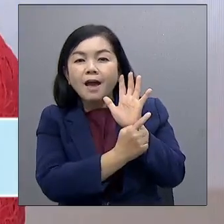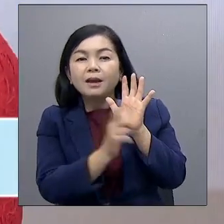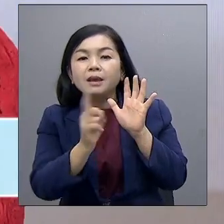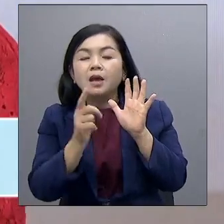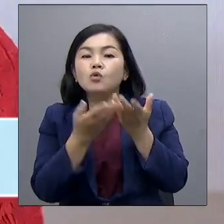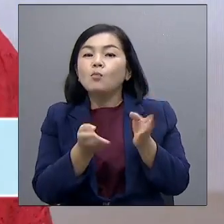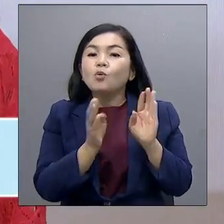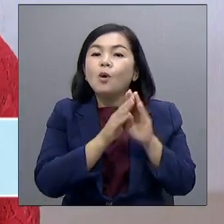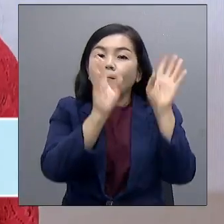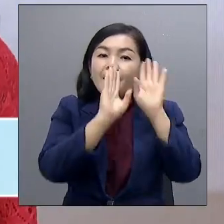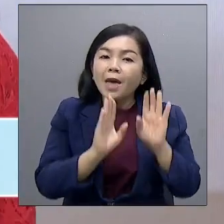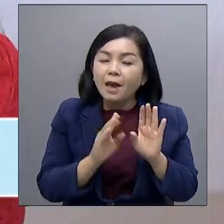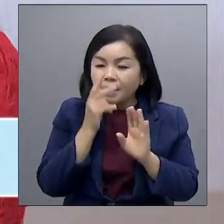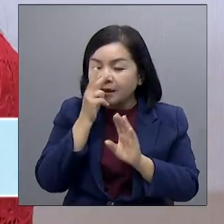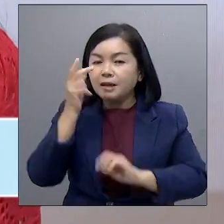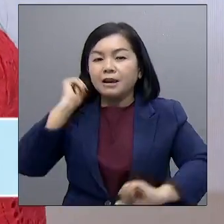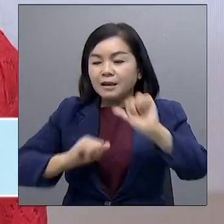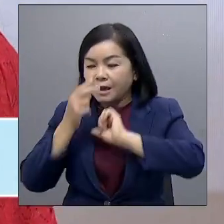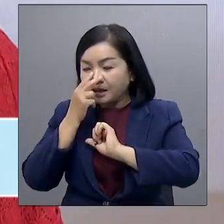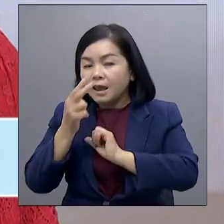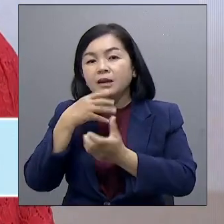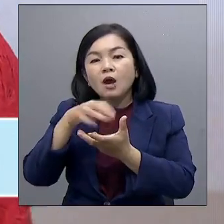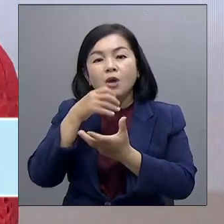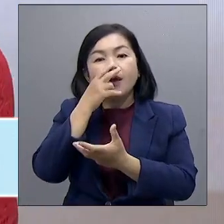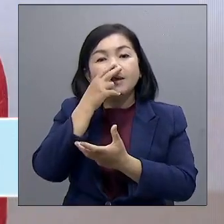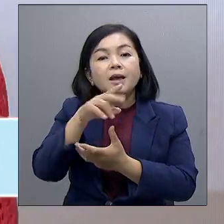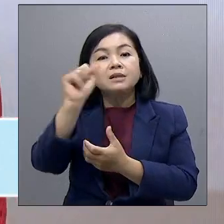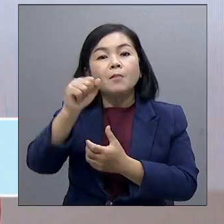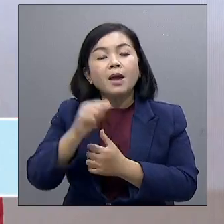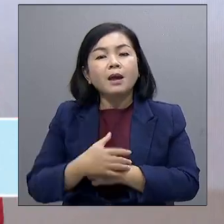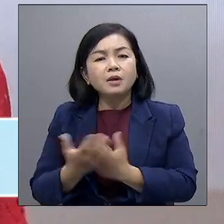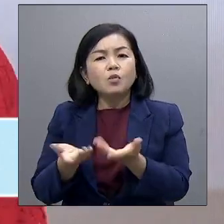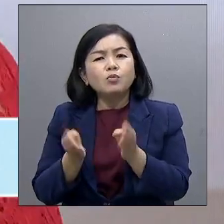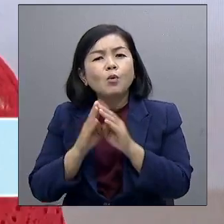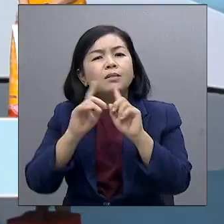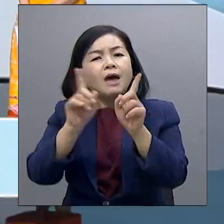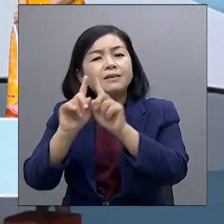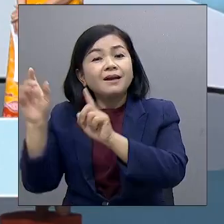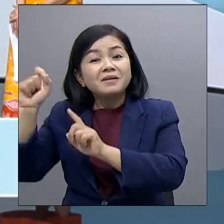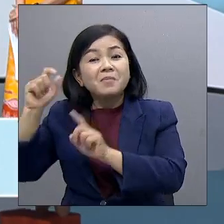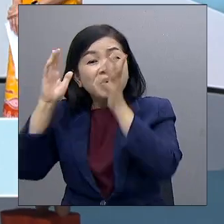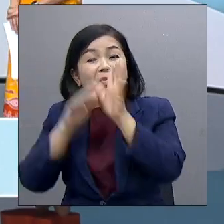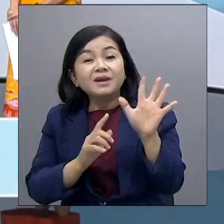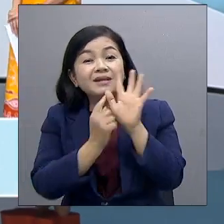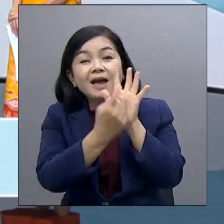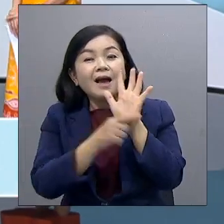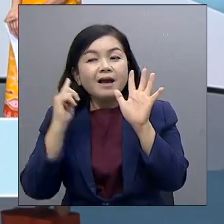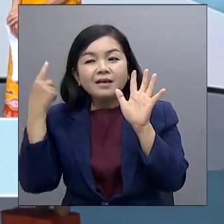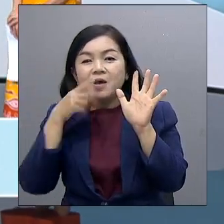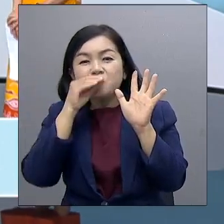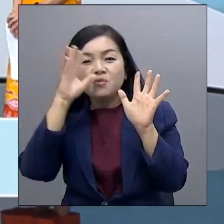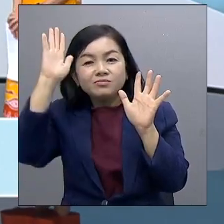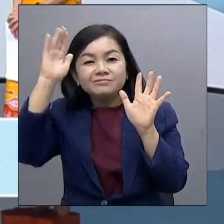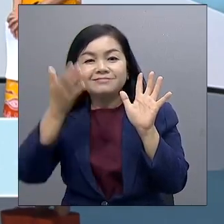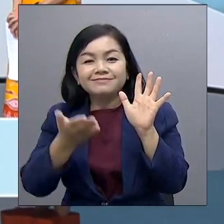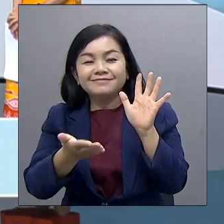พื้นหลังที่จะมาสะท้อนเห็นในละครเรื่องนี้อย่างแต่ละคนเนี่ยคาแรคเตอร์ที่ได้รับภูมิหลังแต่ละคนเป็นยังไงบ้างเป็นยังไงเป็นยังไงอ่ะใครก่อนดีปอนอ่ะ